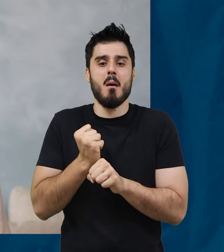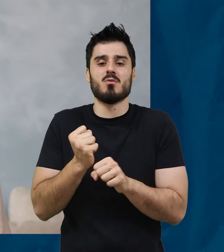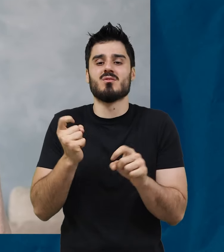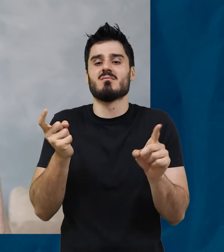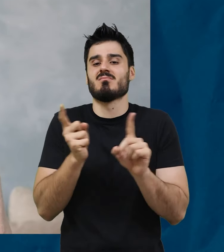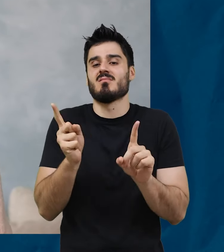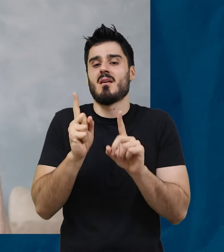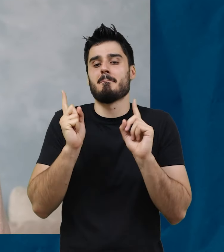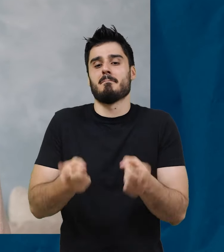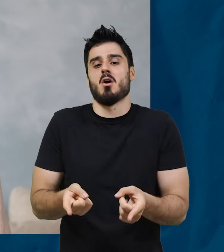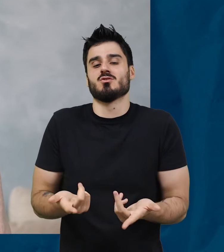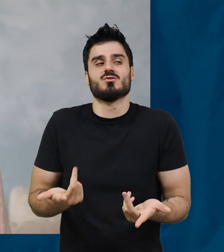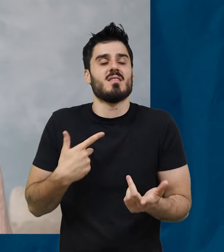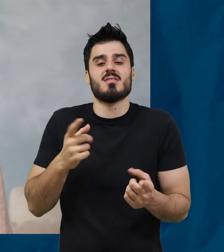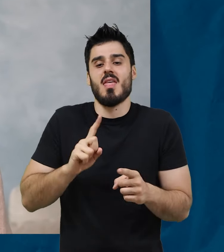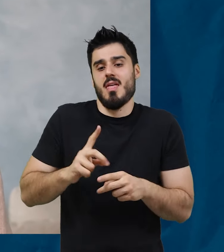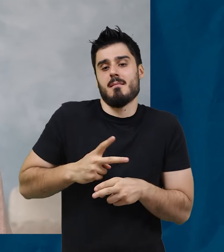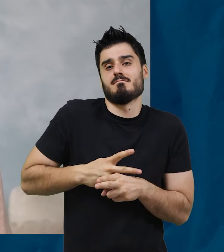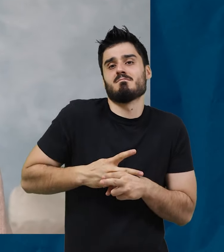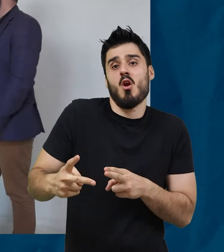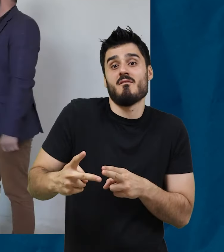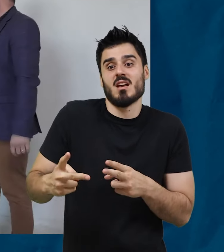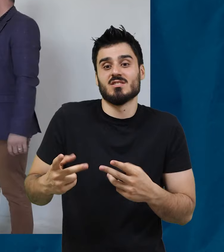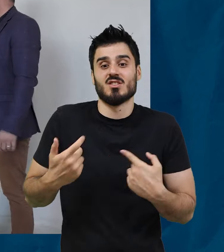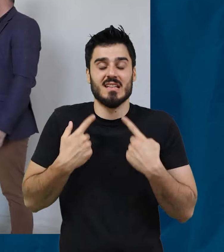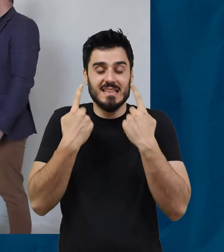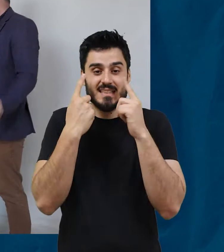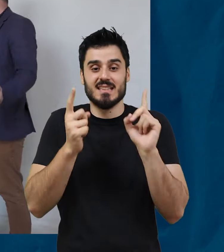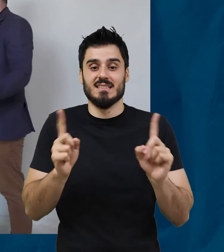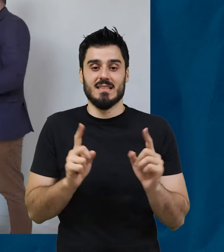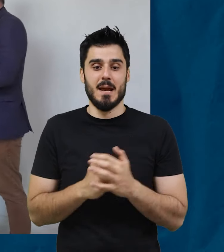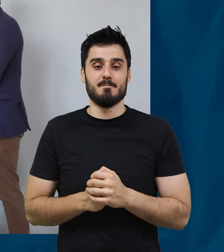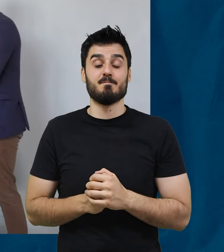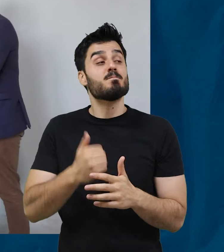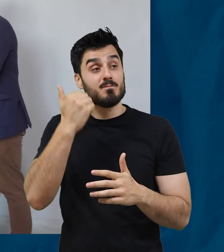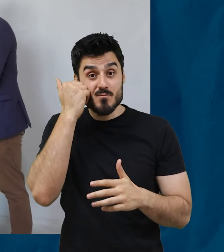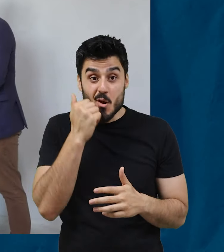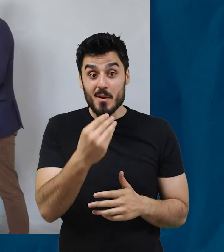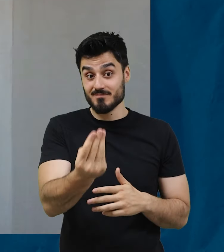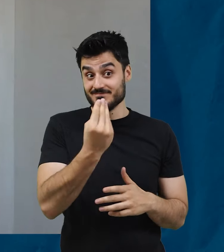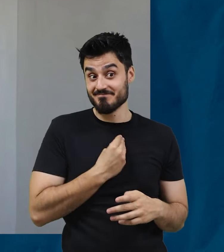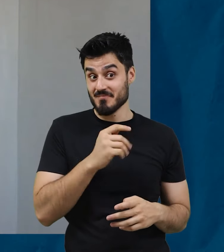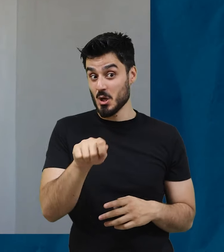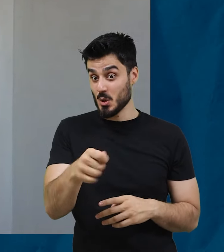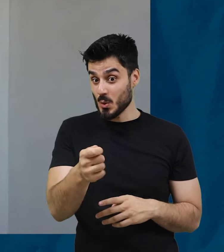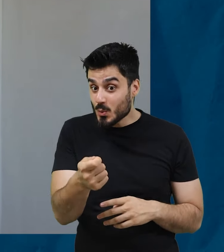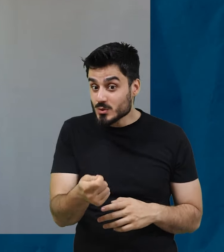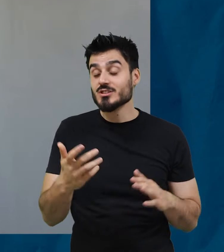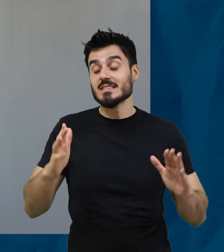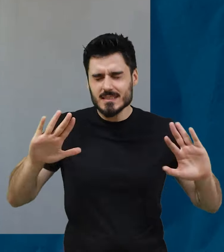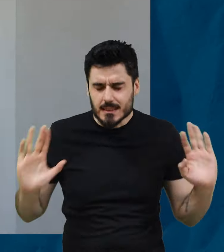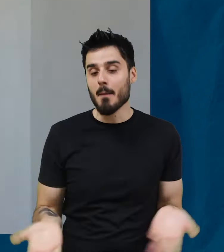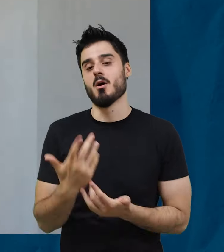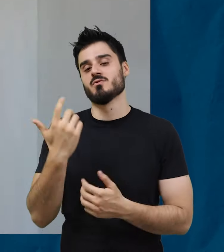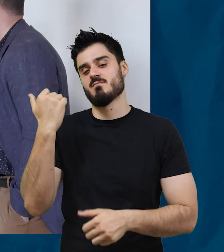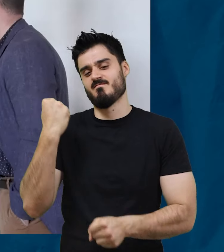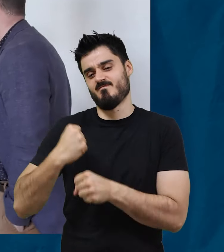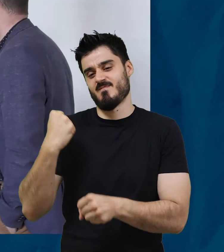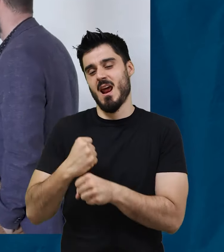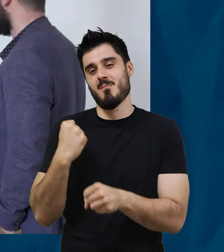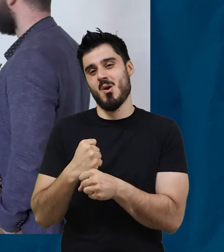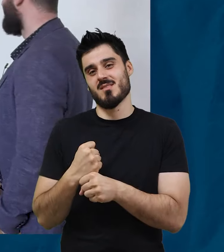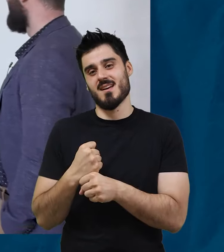хора, които не сме професионалисти в тази сфера. Добре, мили хора, трябва ми ключ, малко време и започвам да действам. Ами,